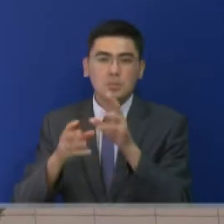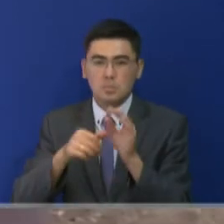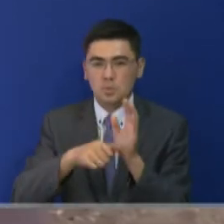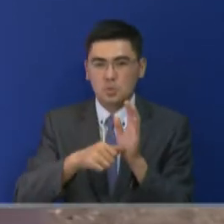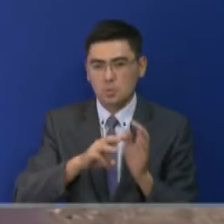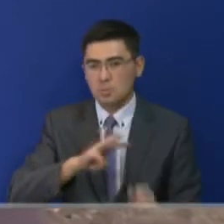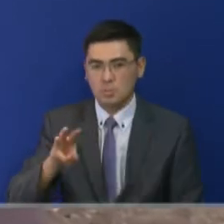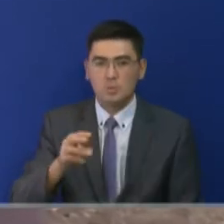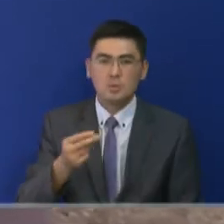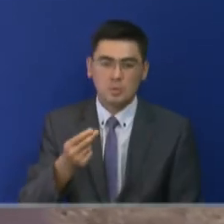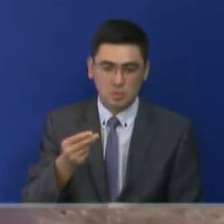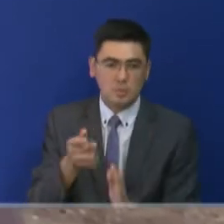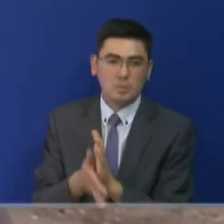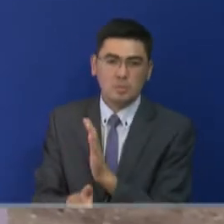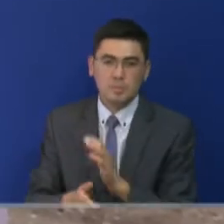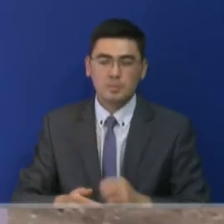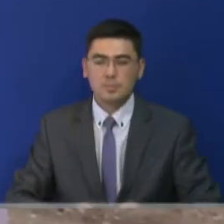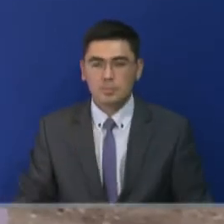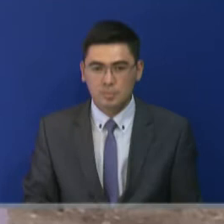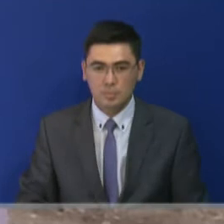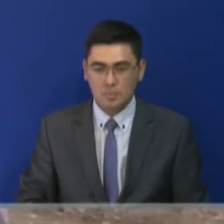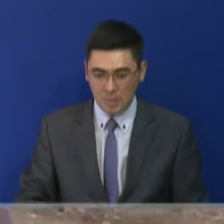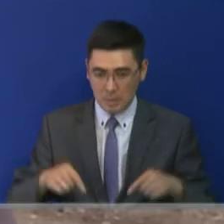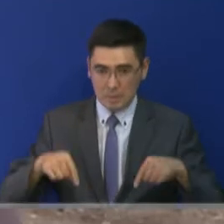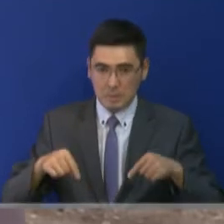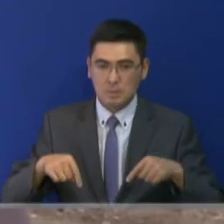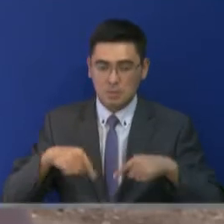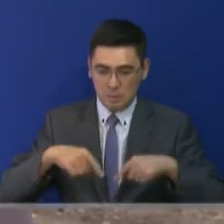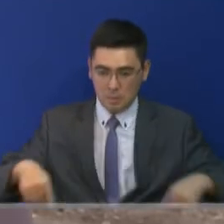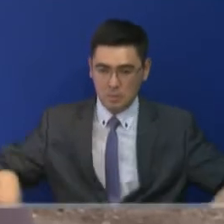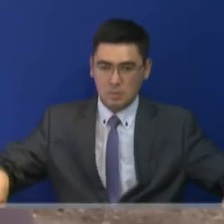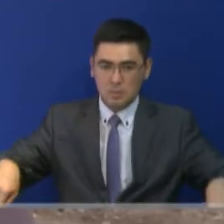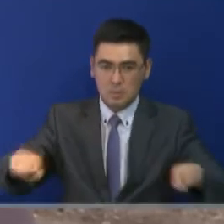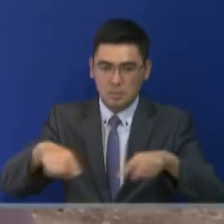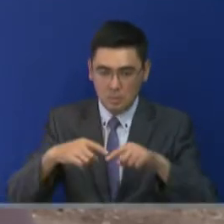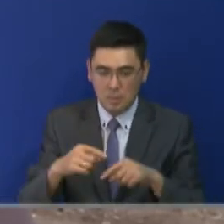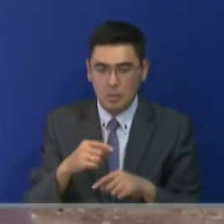миллион теңге. 18 500 квадрат асфальт болады бұл жерде.